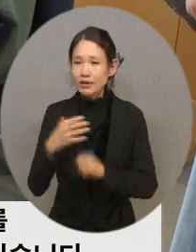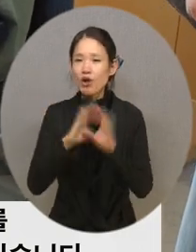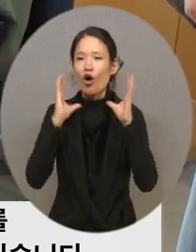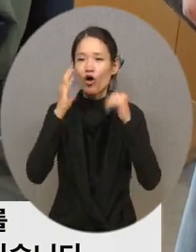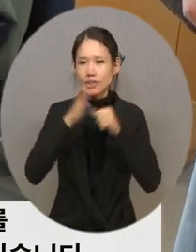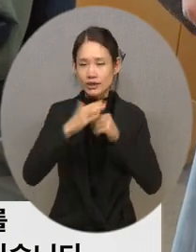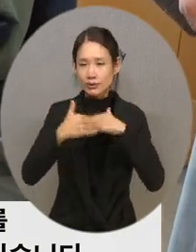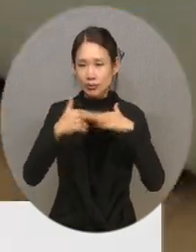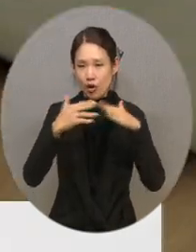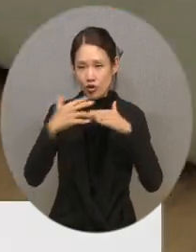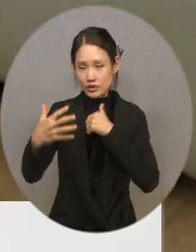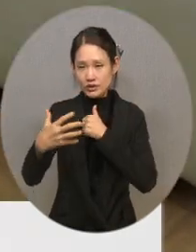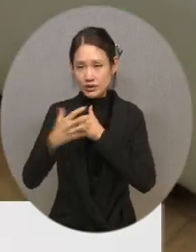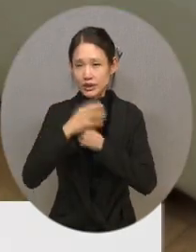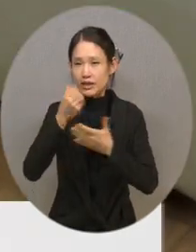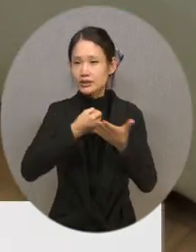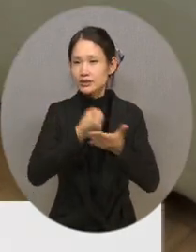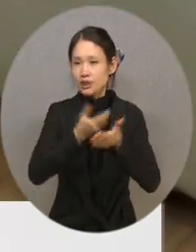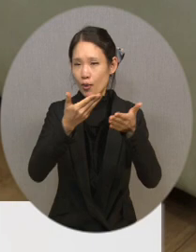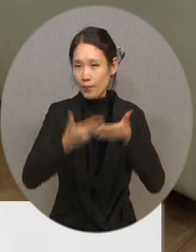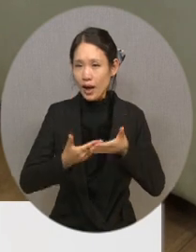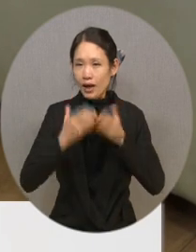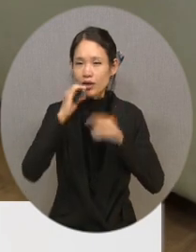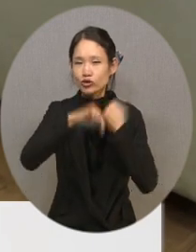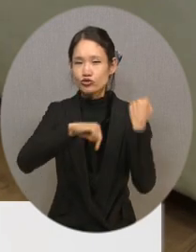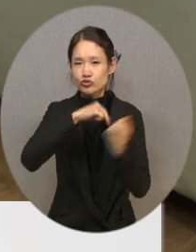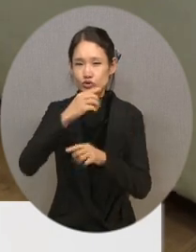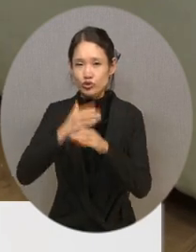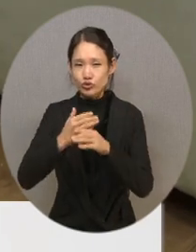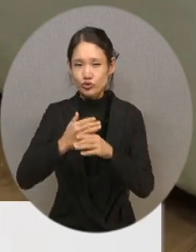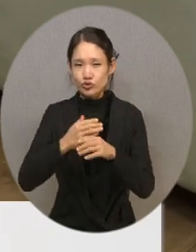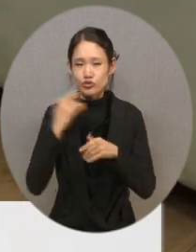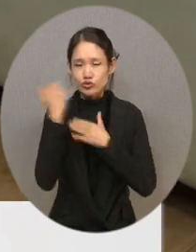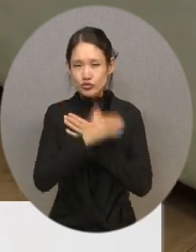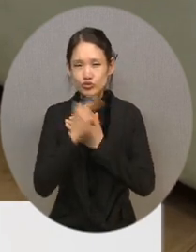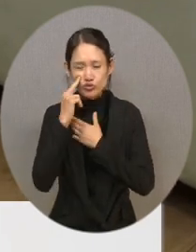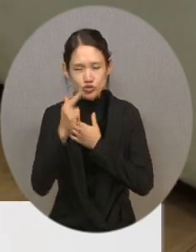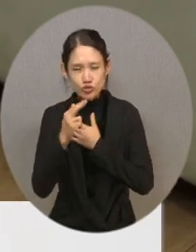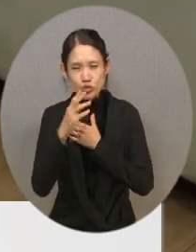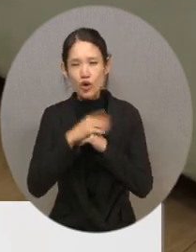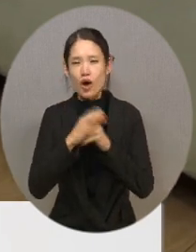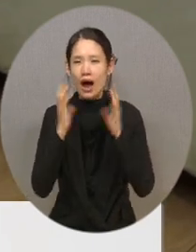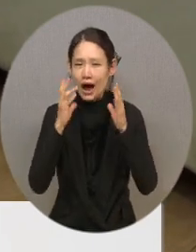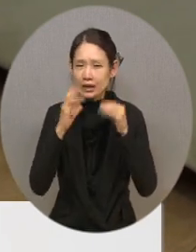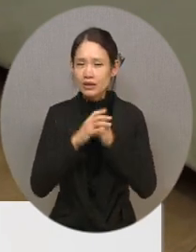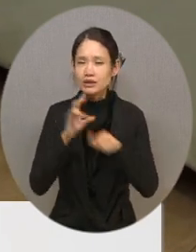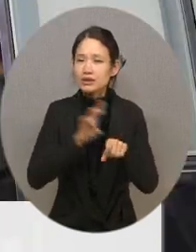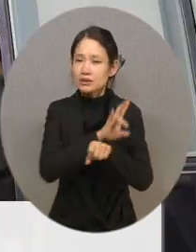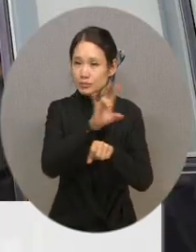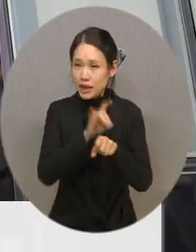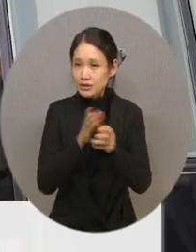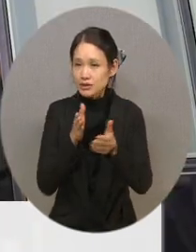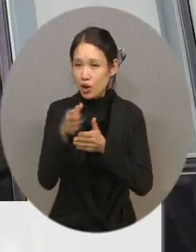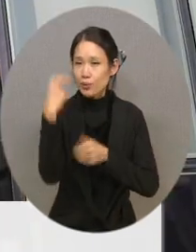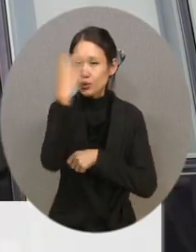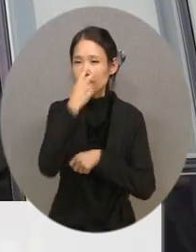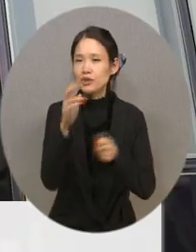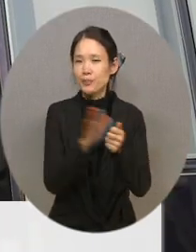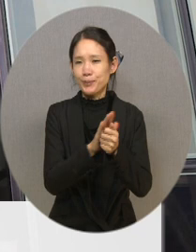있습니다. 또한 중증소아에게 24시간 전문적인 진료가 가능한